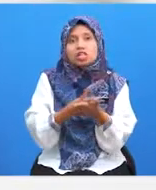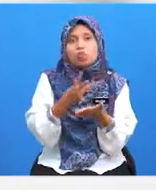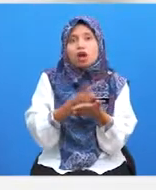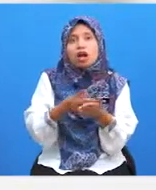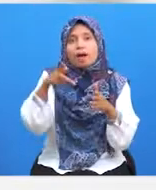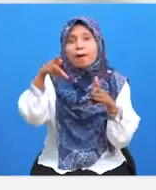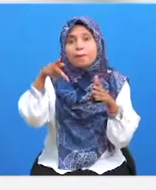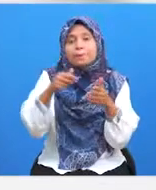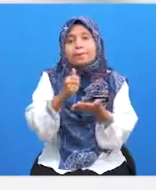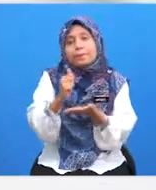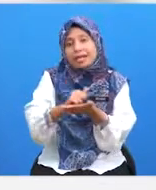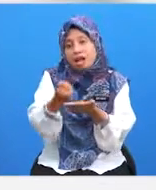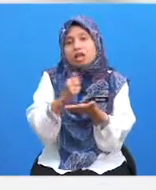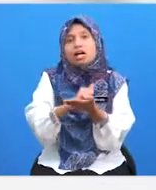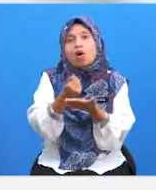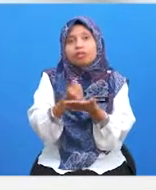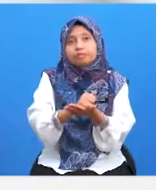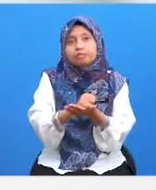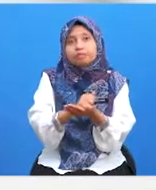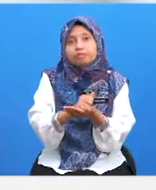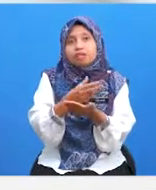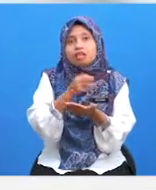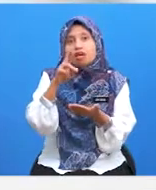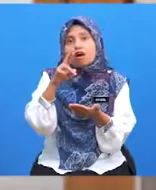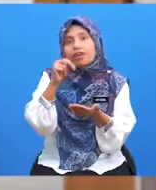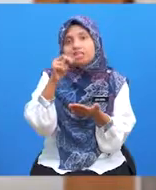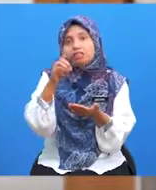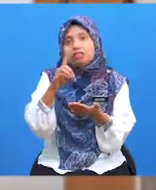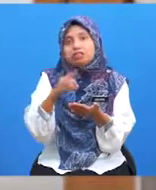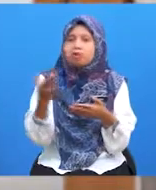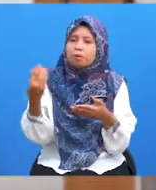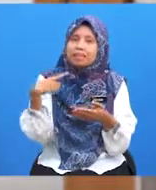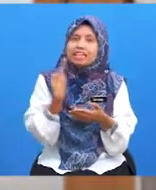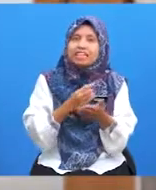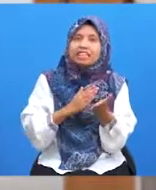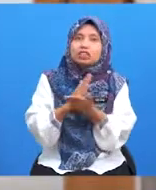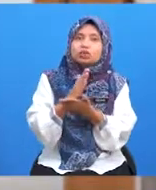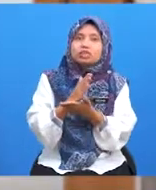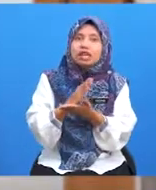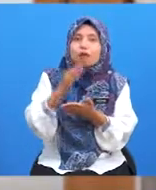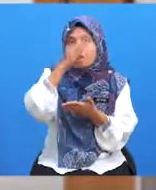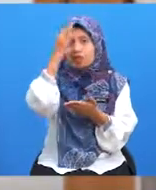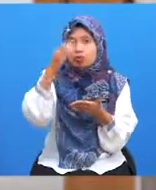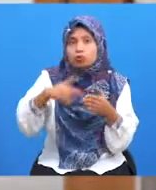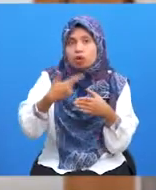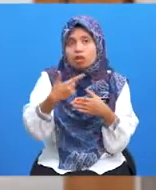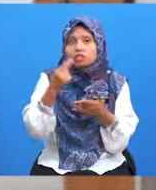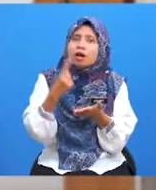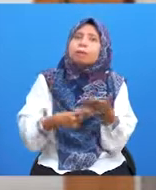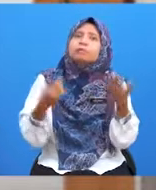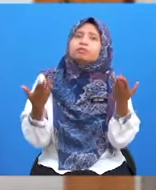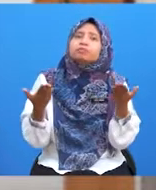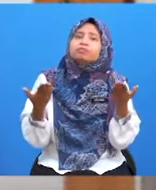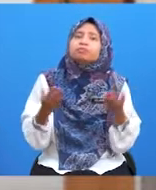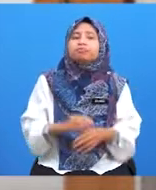penyidikan dan pembangunan yaitu rnd Baiklah murid Mari kita teruskan ke faktor luaran pula Apakah faktor luaran